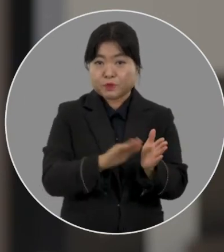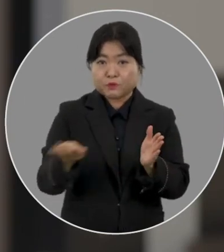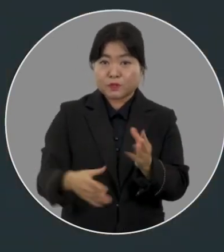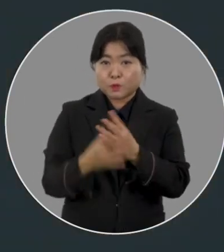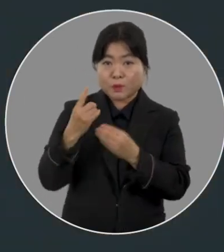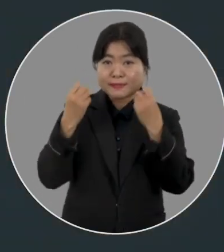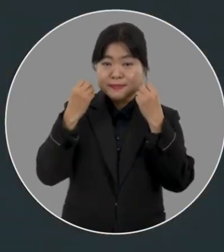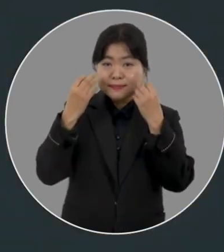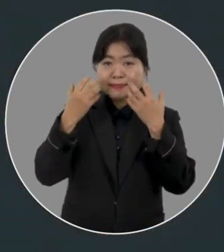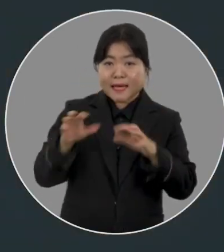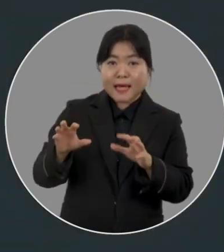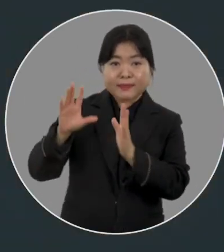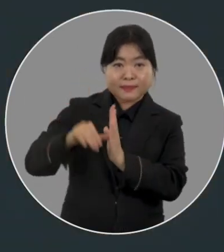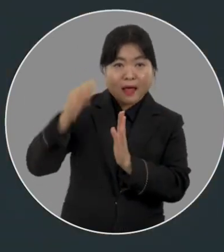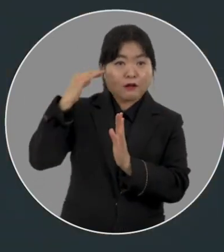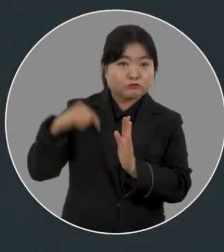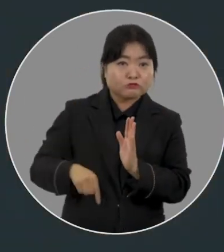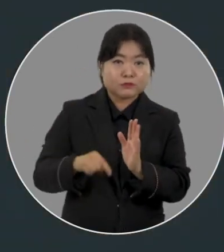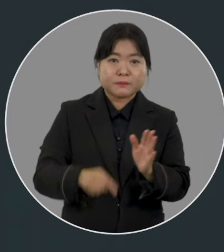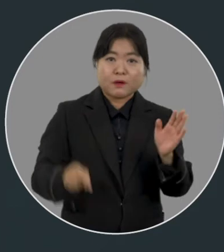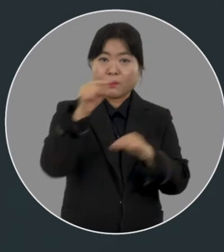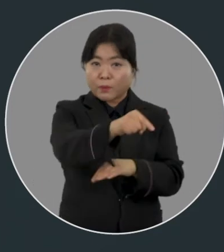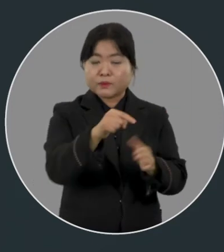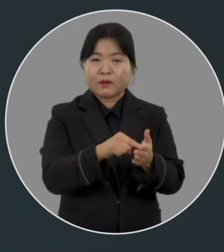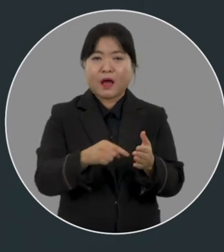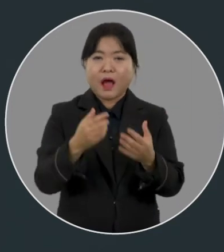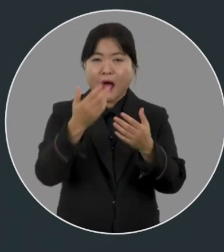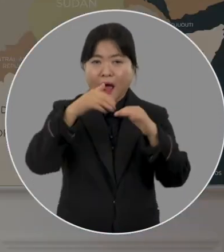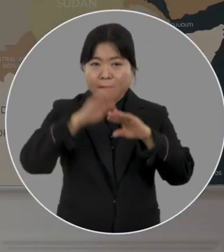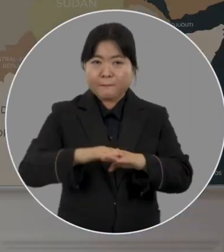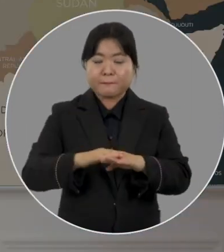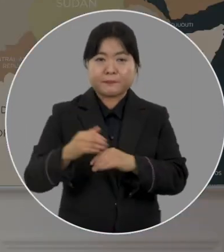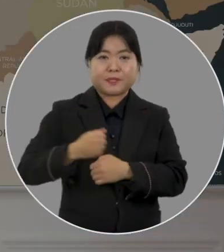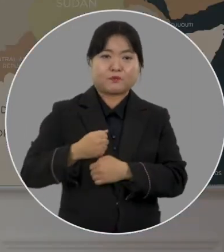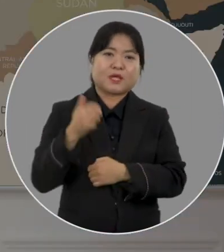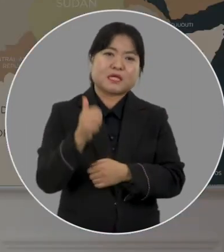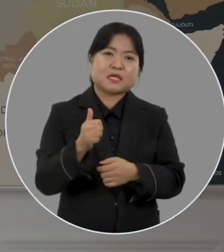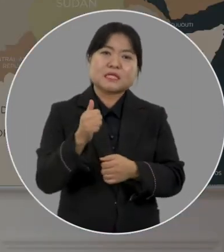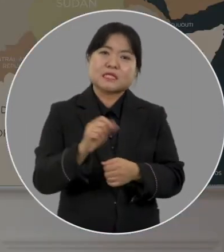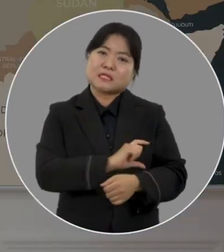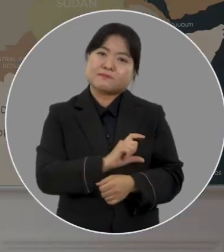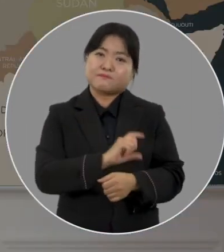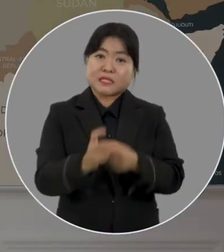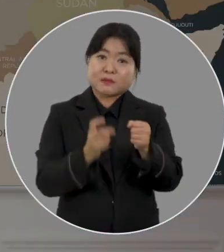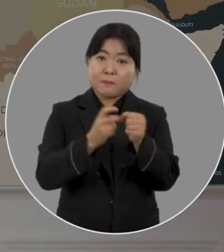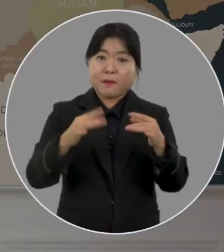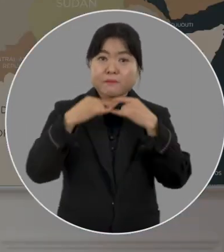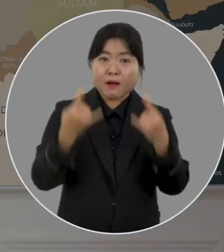초기죠. 이 지브롤타라는 것은 이 해협을 건넜던 아랍 장군의 이름입니다. 20년 만에 프랑스 파리까지